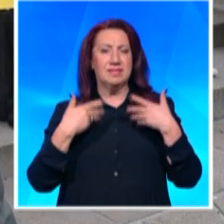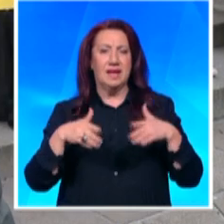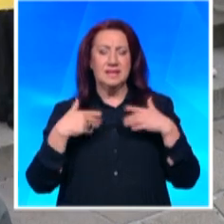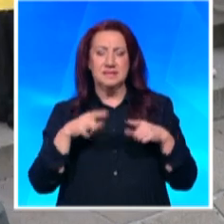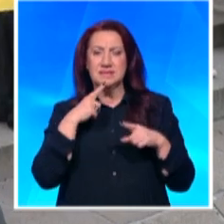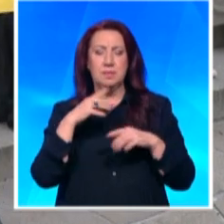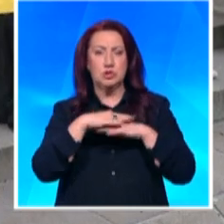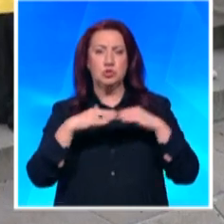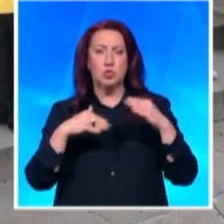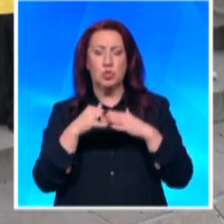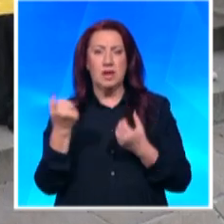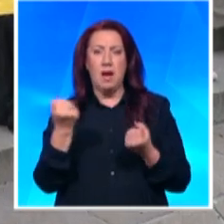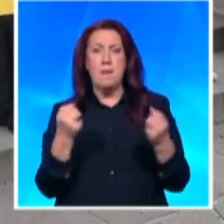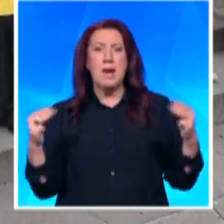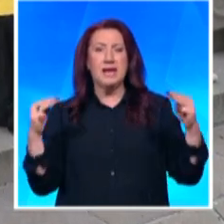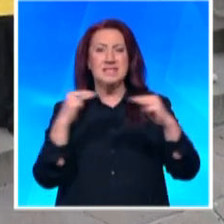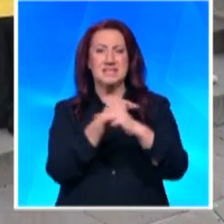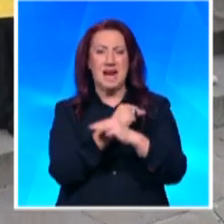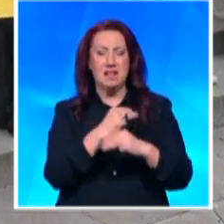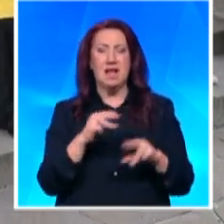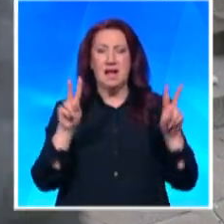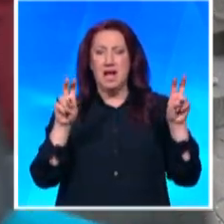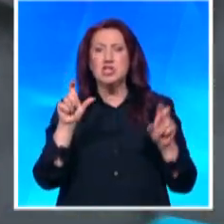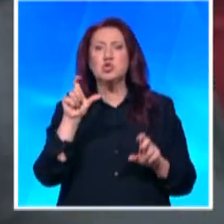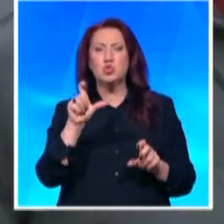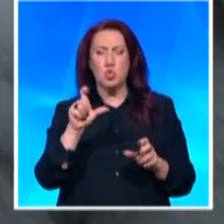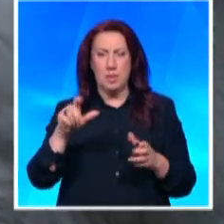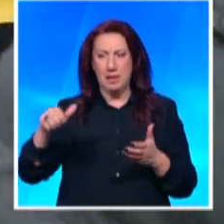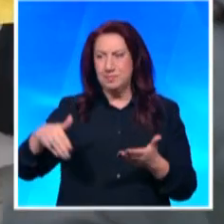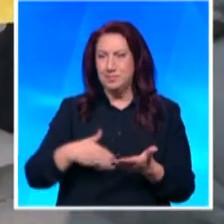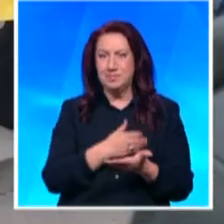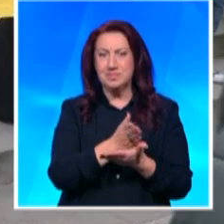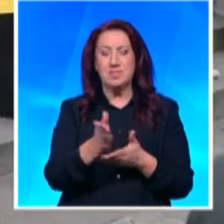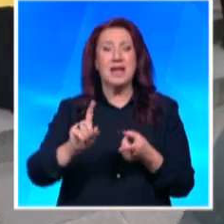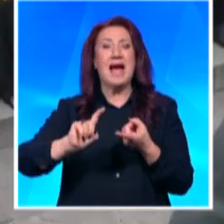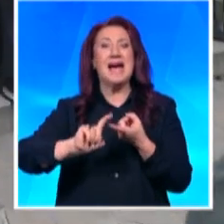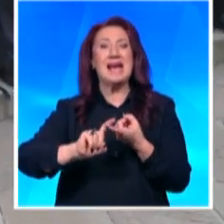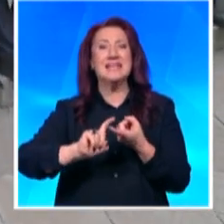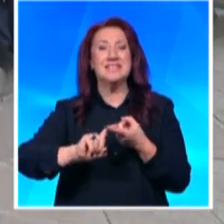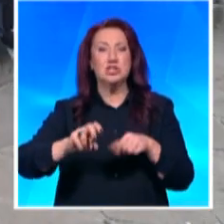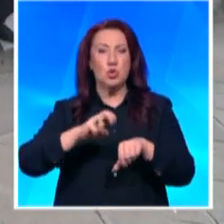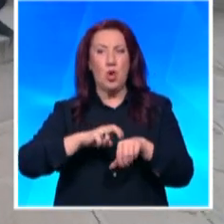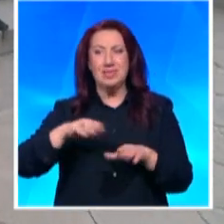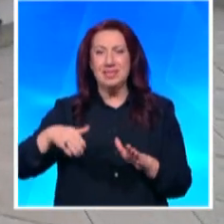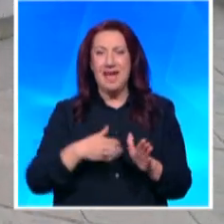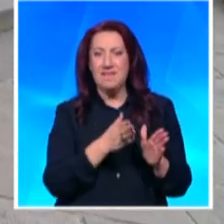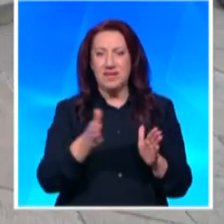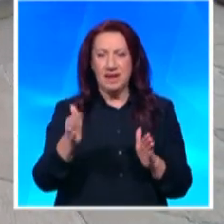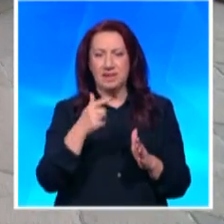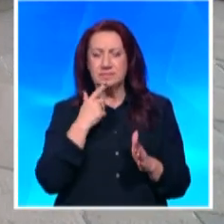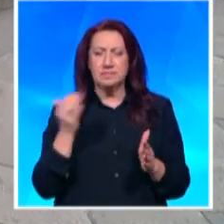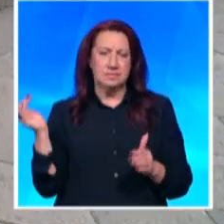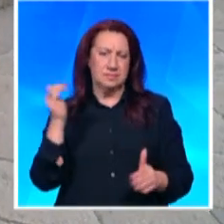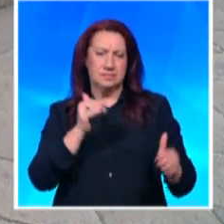през Кресненското дефиле. Събралите се тук са не само екоактивисти, но също и любители